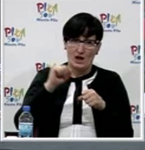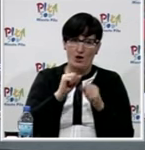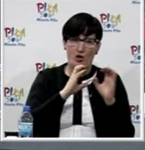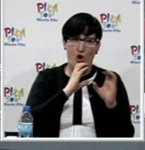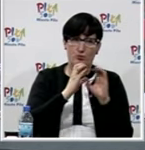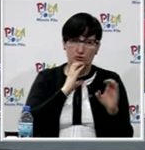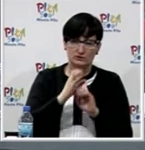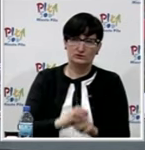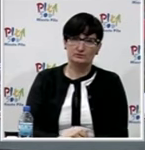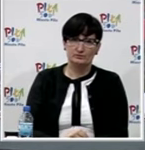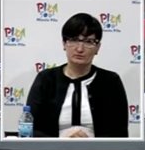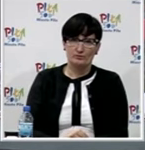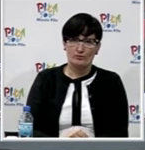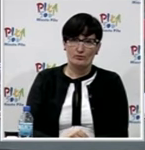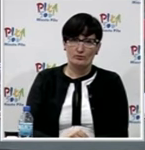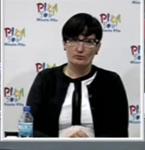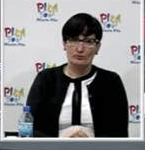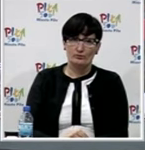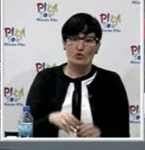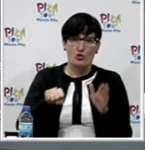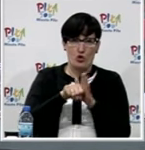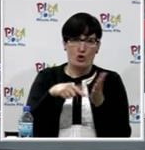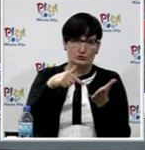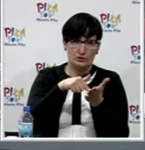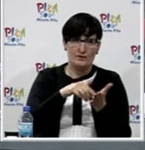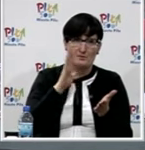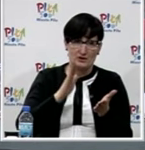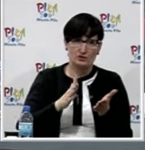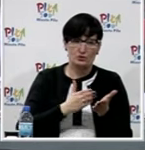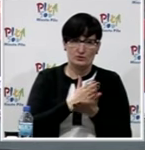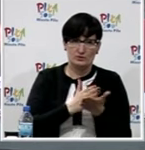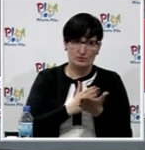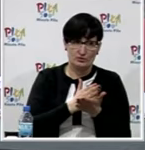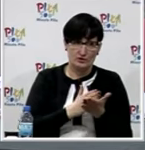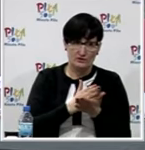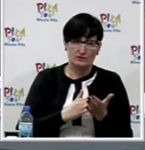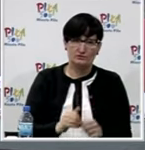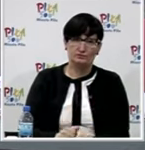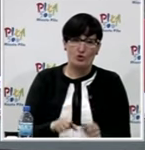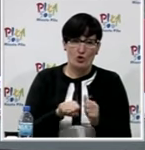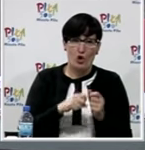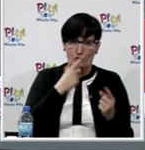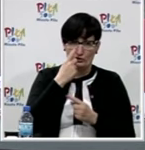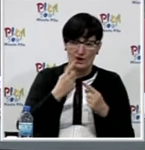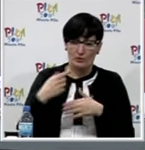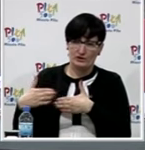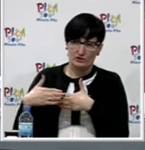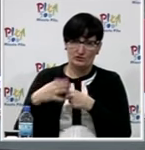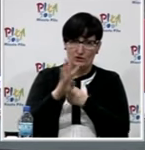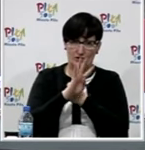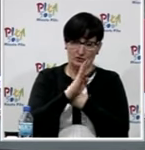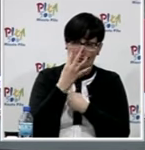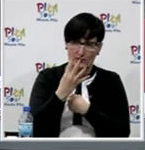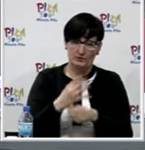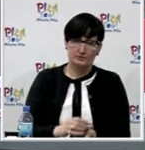pod uwagę to, że docelowo będzie obsługiwać oprócz tej działki, która jest przedmiotem uchwały, działkę sąsiednią